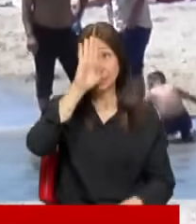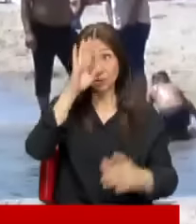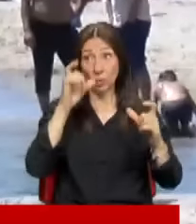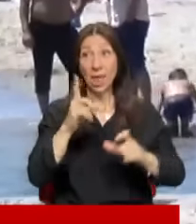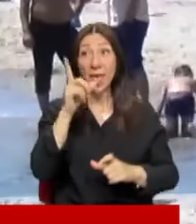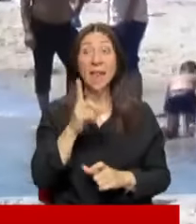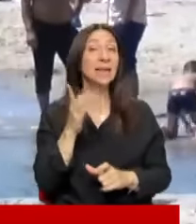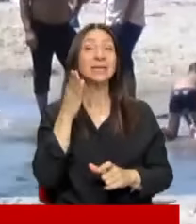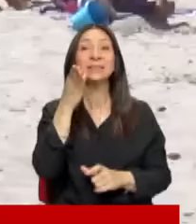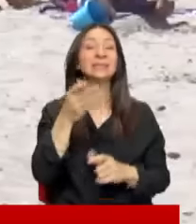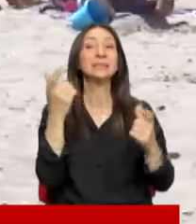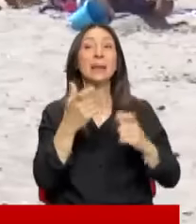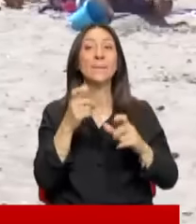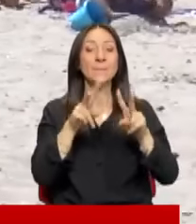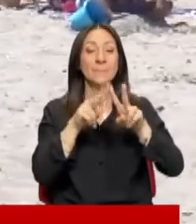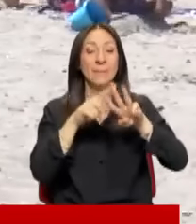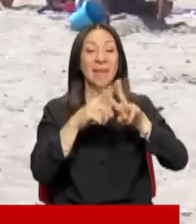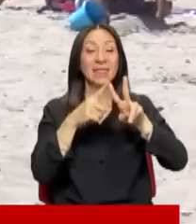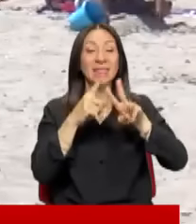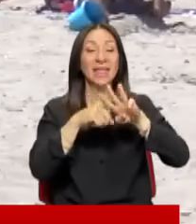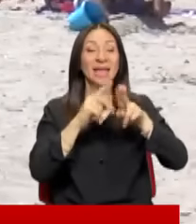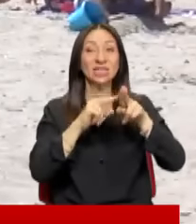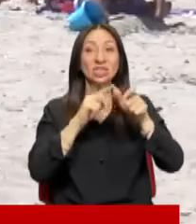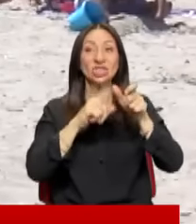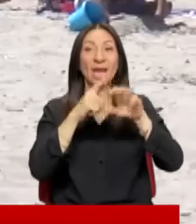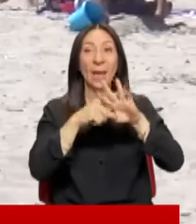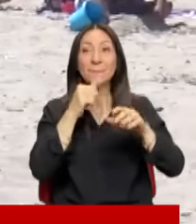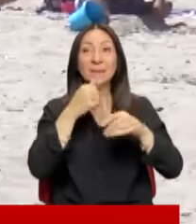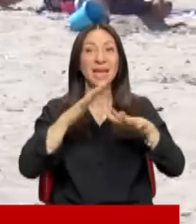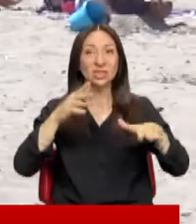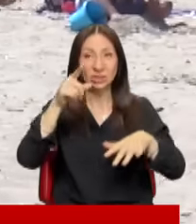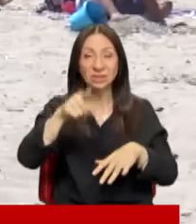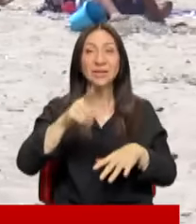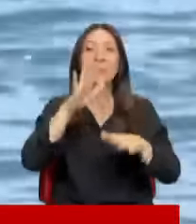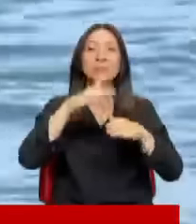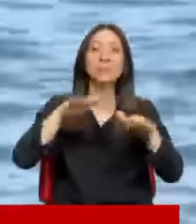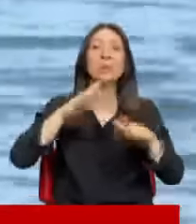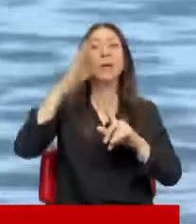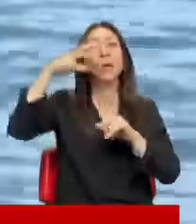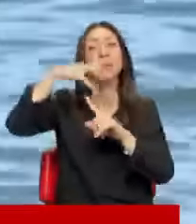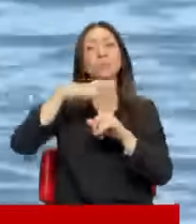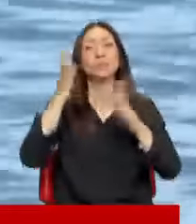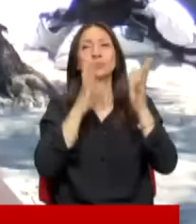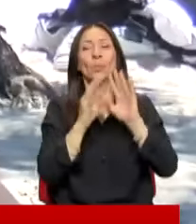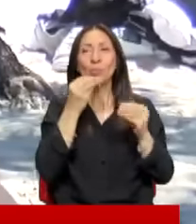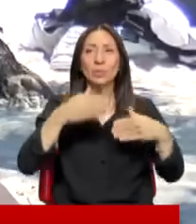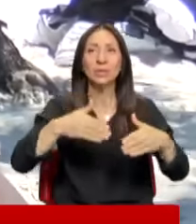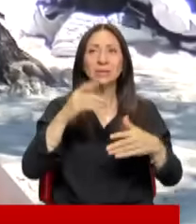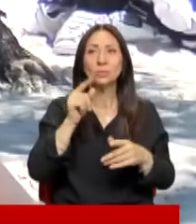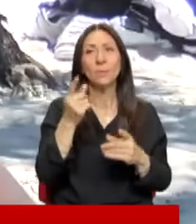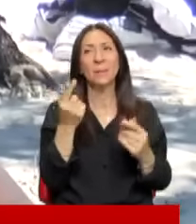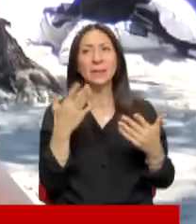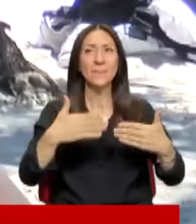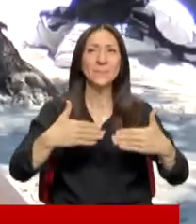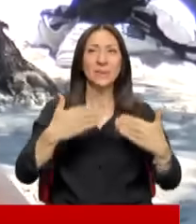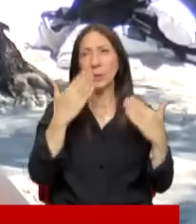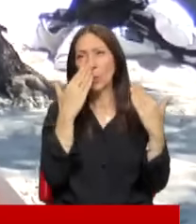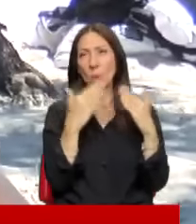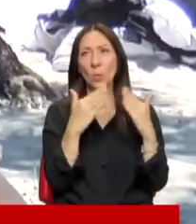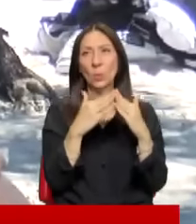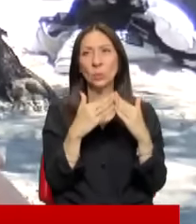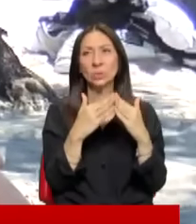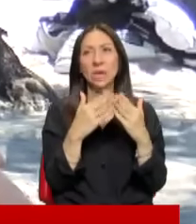İstanbulluların ilk tercihlerinden biri Menekşe plajıydı. Kimi denize girdi, kimisi de ağaç gölgesinde piknik yaptı. Burası biraz daha pikniğe